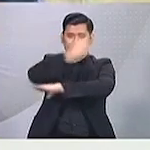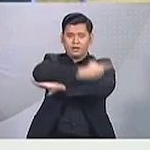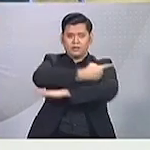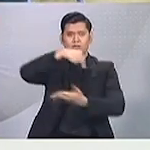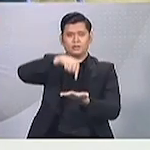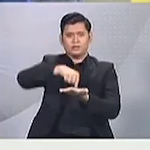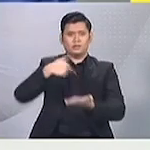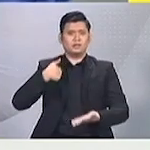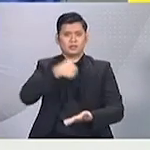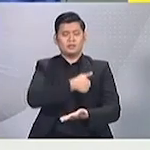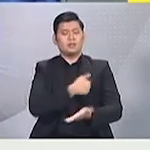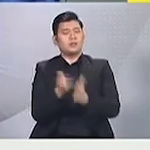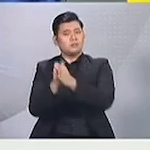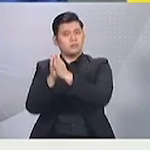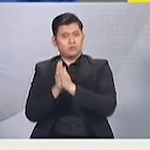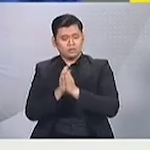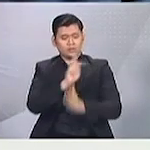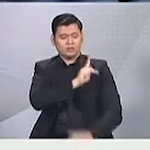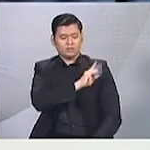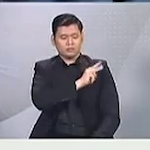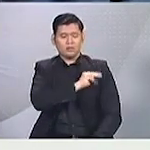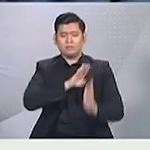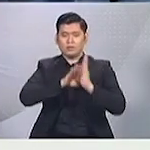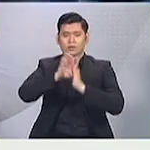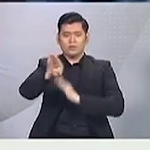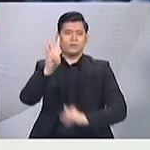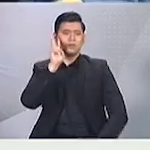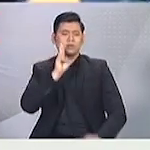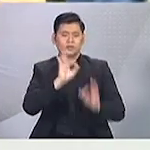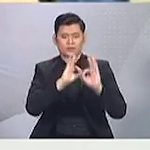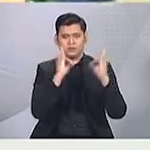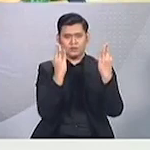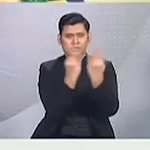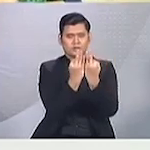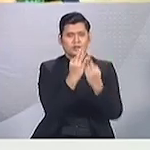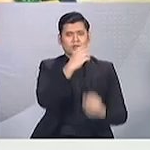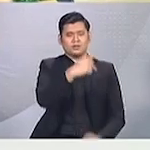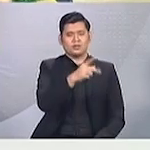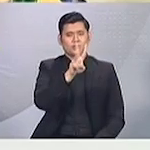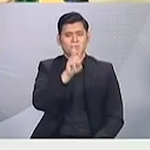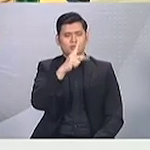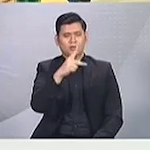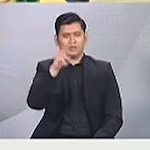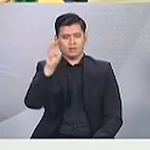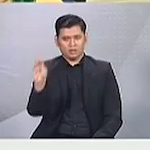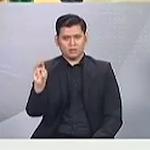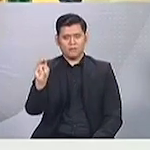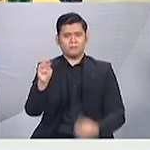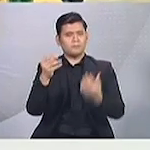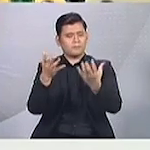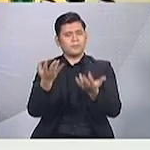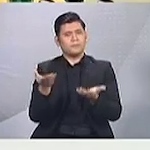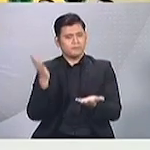meminta Kementerian Pembangunan Wanita, Keluarga dan Masyarakat ataupun KWKM untuk